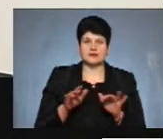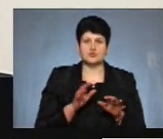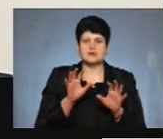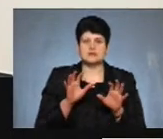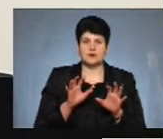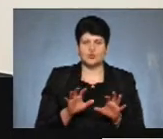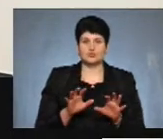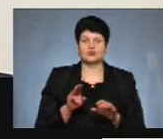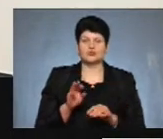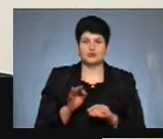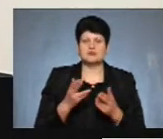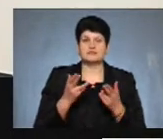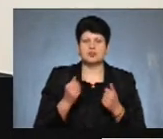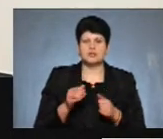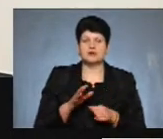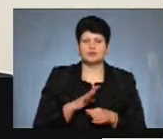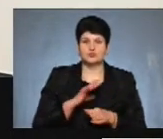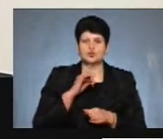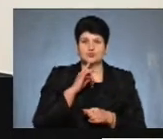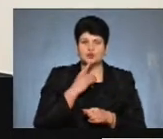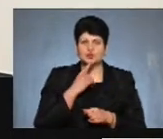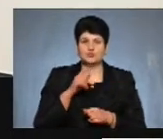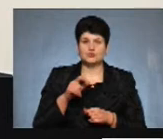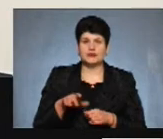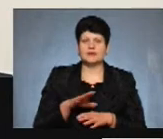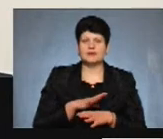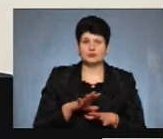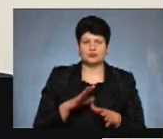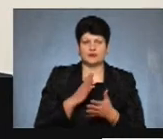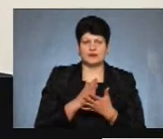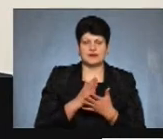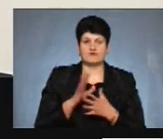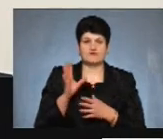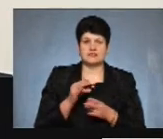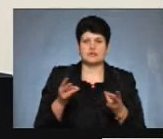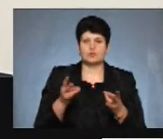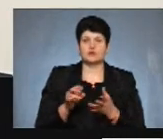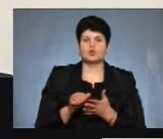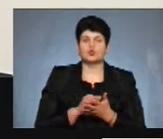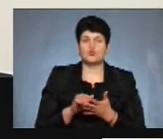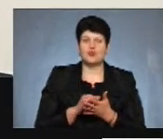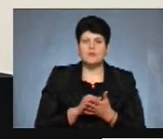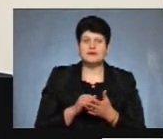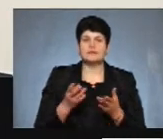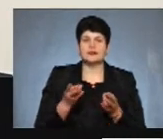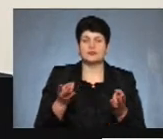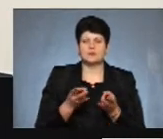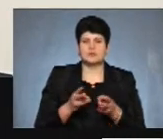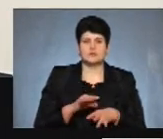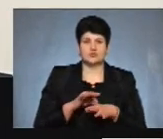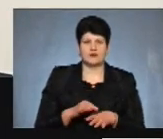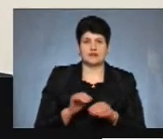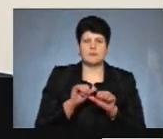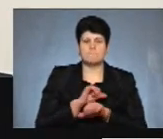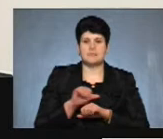звичайно, були одні труднощі, що у людей не було в наявності всіх необхідних документів, які необхідні для здійснення митного оформлення